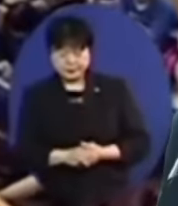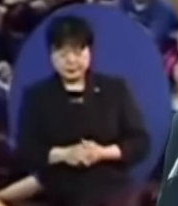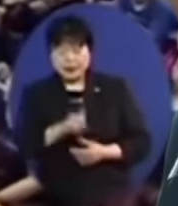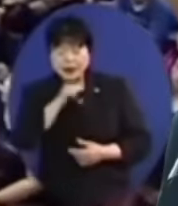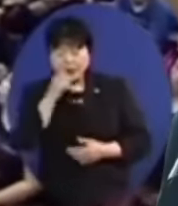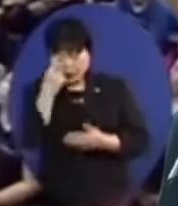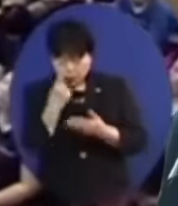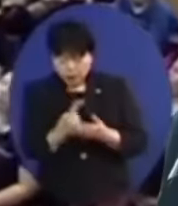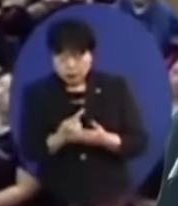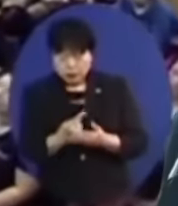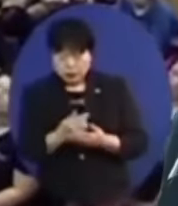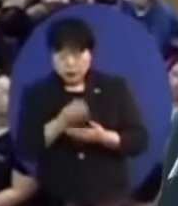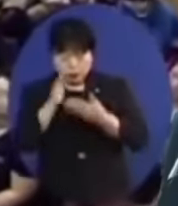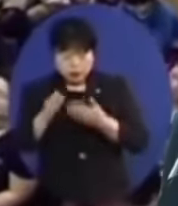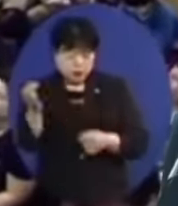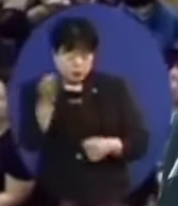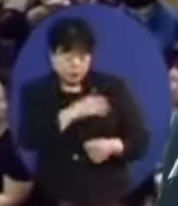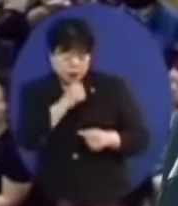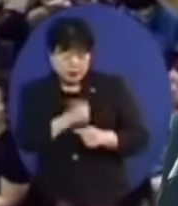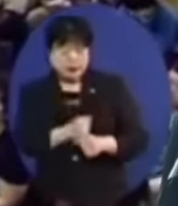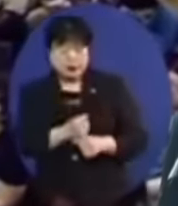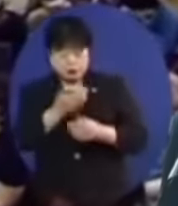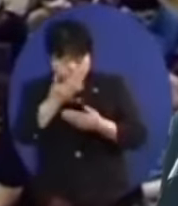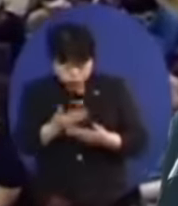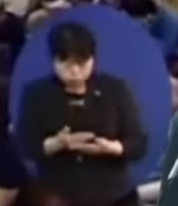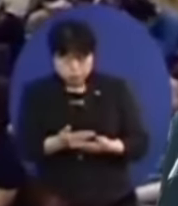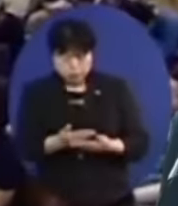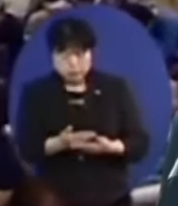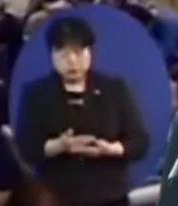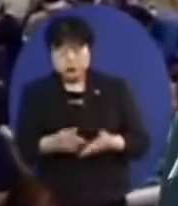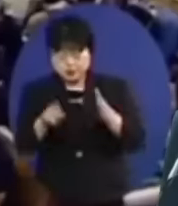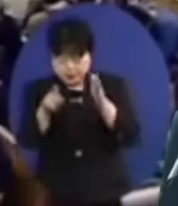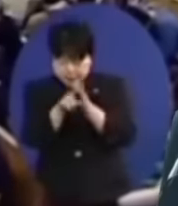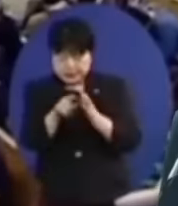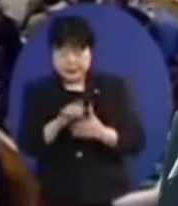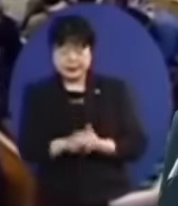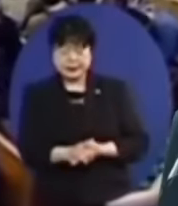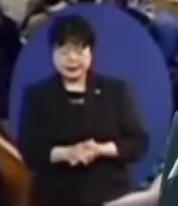가난이 다가오는 것은 나중에 큰 부자를 만들어 주려고 그렇게 하시는 것입니다.